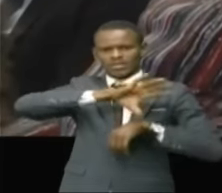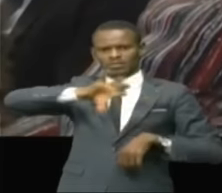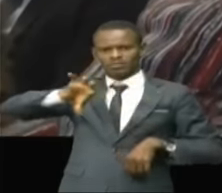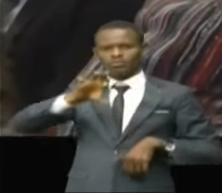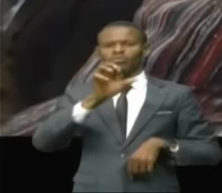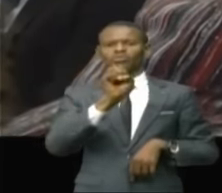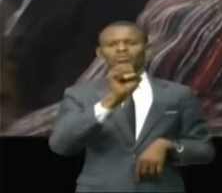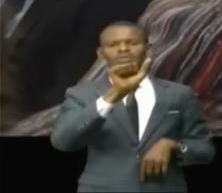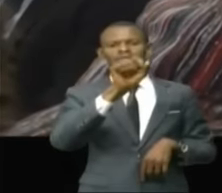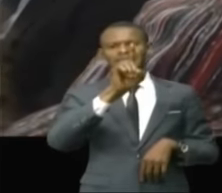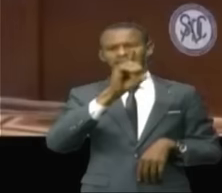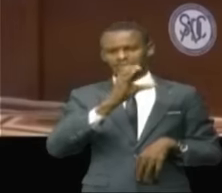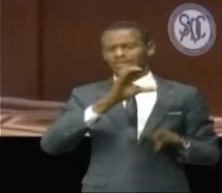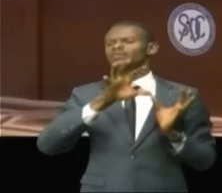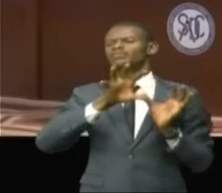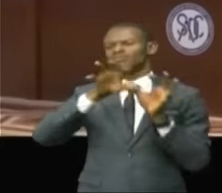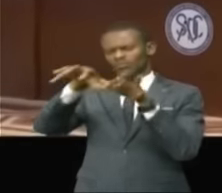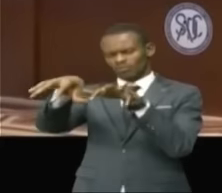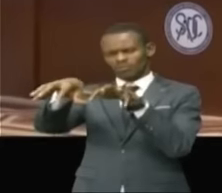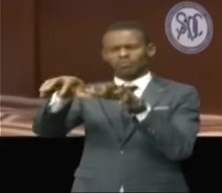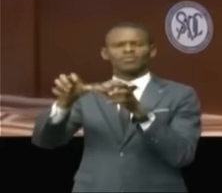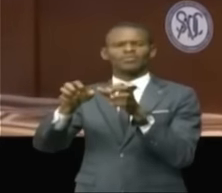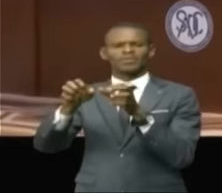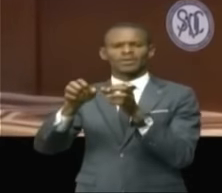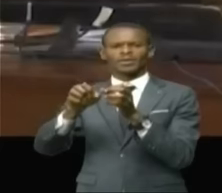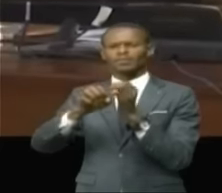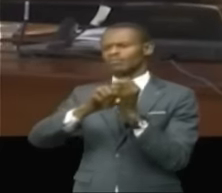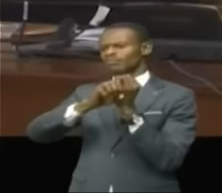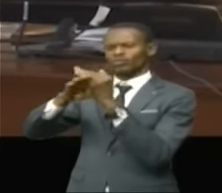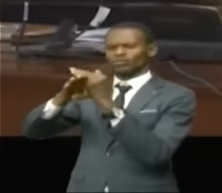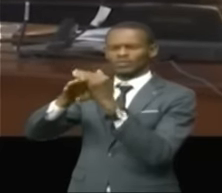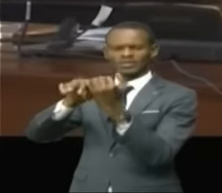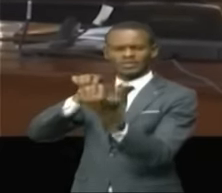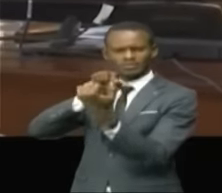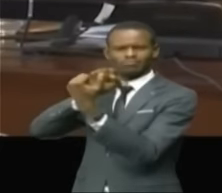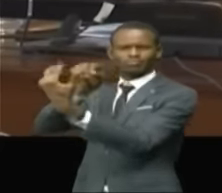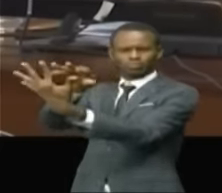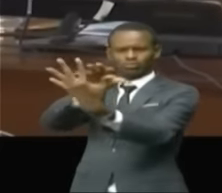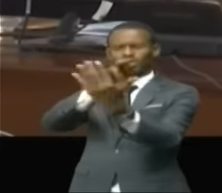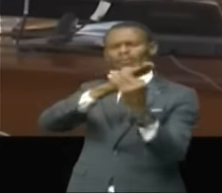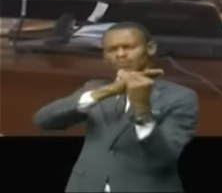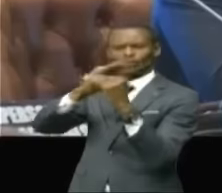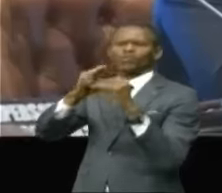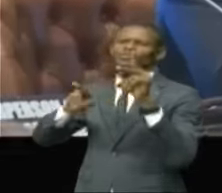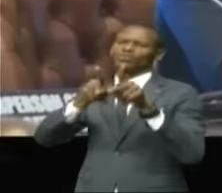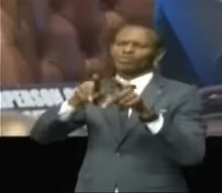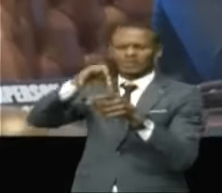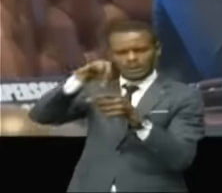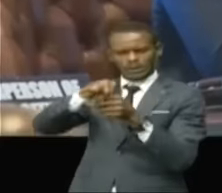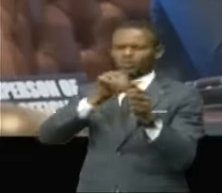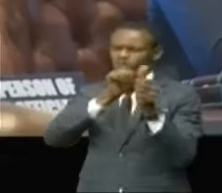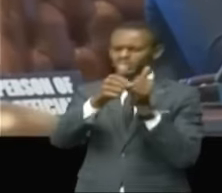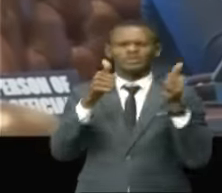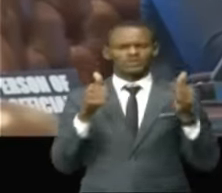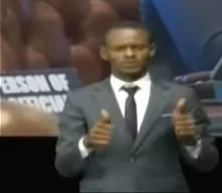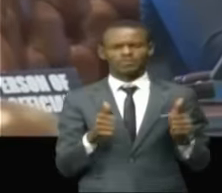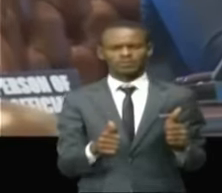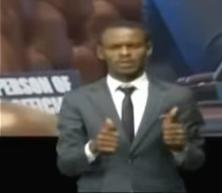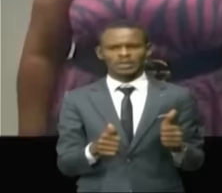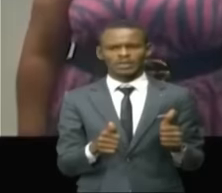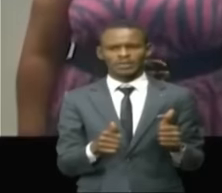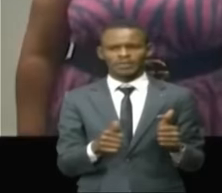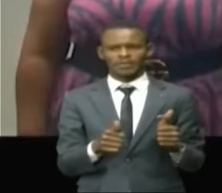coordonner les calendriers des échéances relatifs au retrait des troupes de l'EAC. Ce déploiement intervient à la fin du mois en